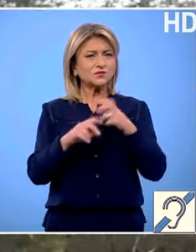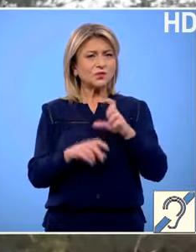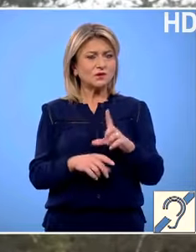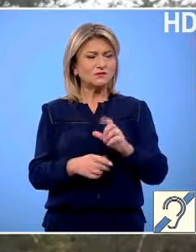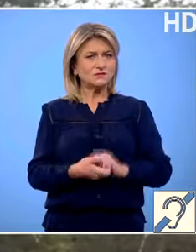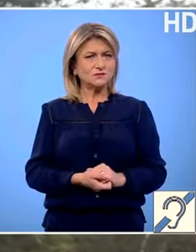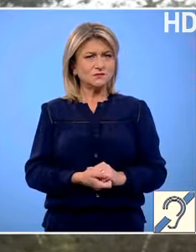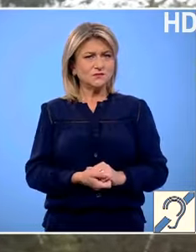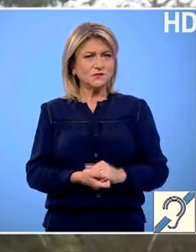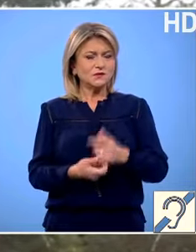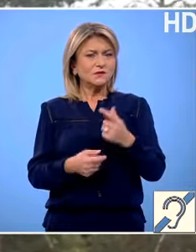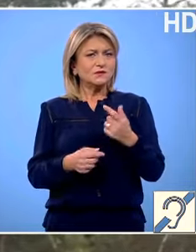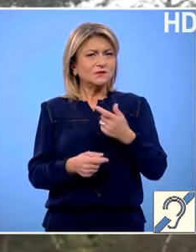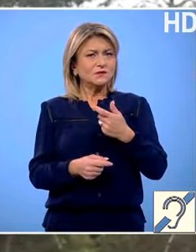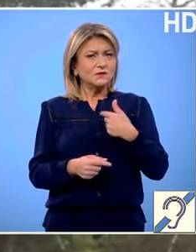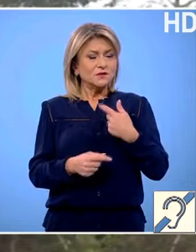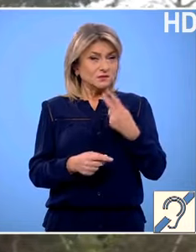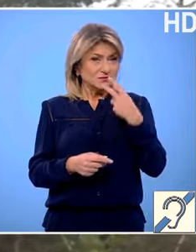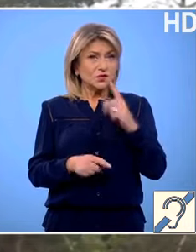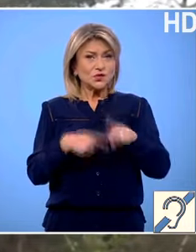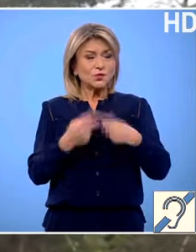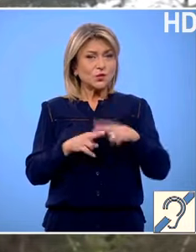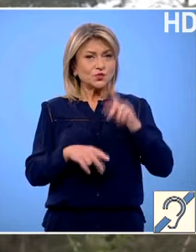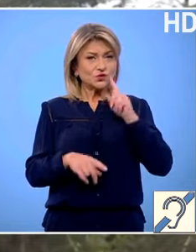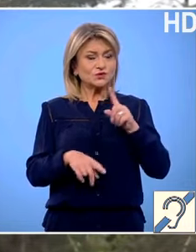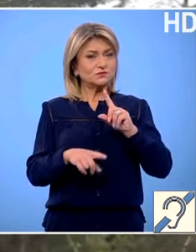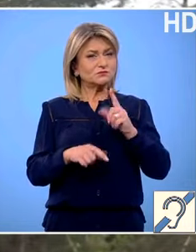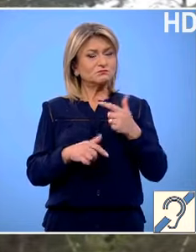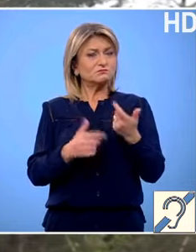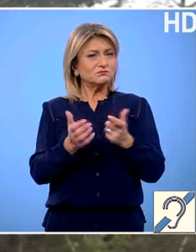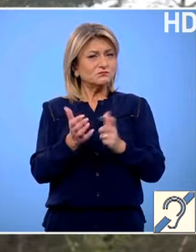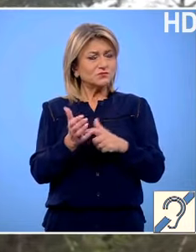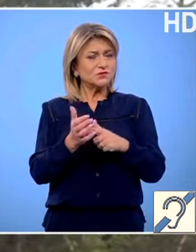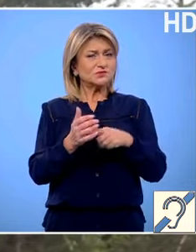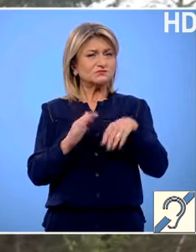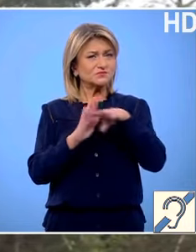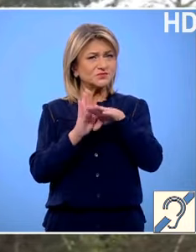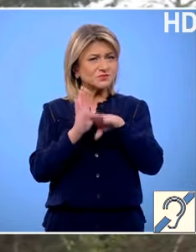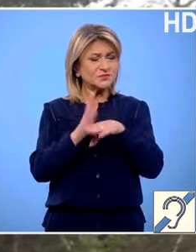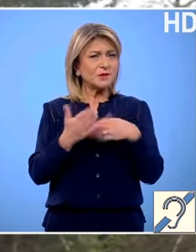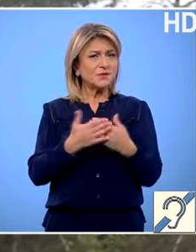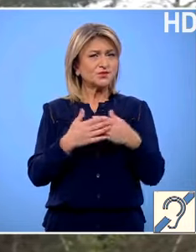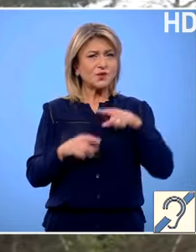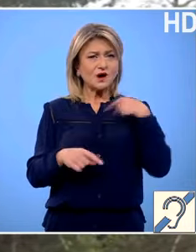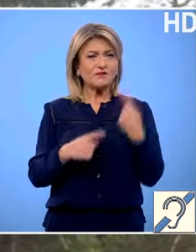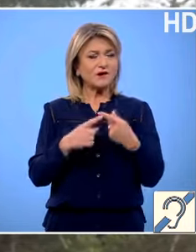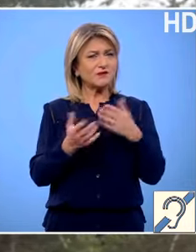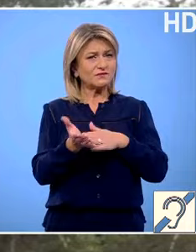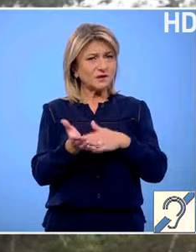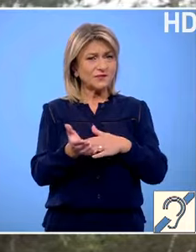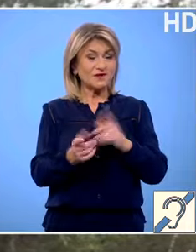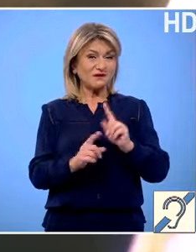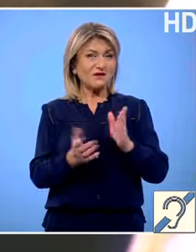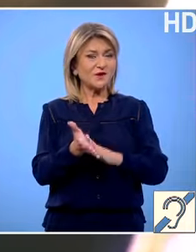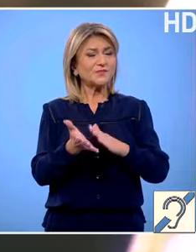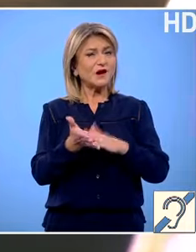măsuri, deoarece, după cum știți, legislația școlară impune anumite etape de identificare a faptelor, dacă faptele au fost săvârșite, de